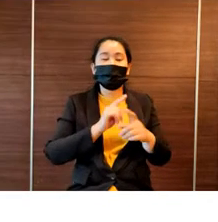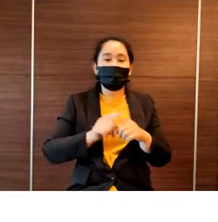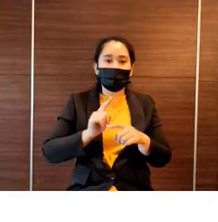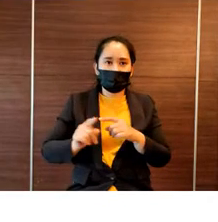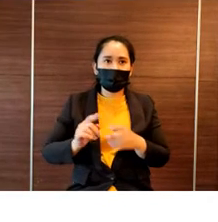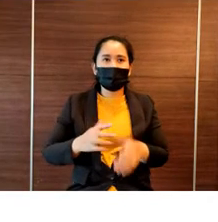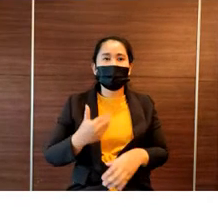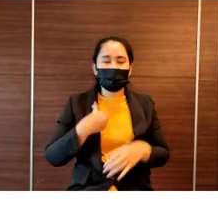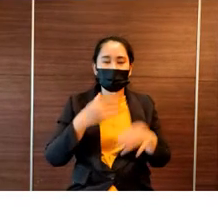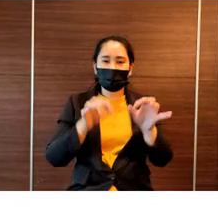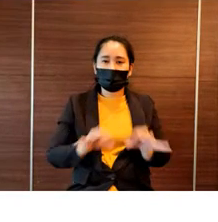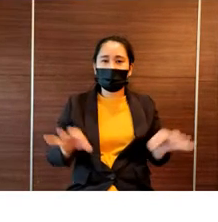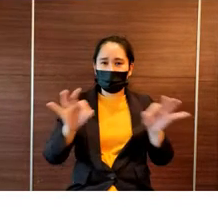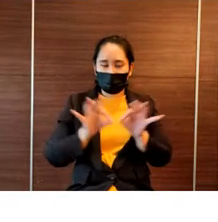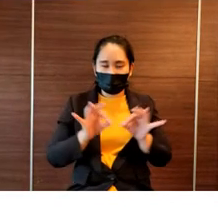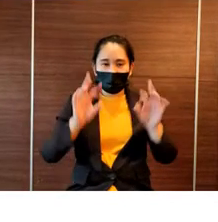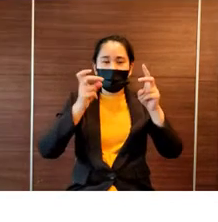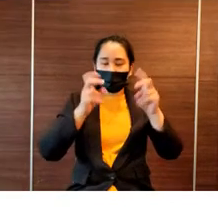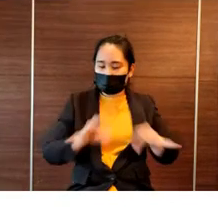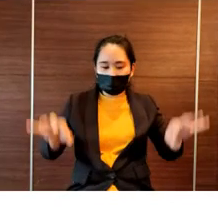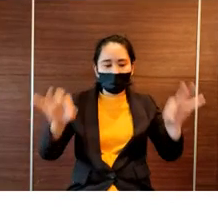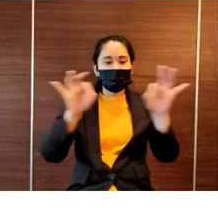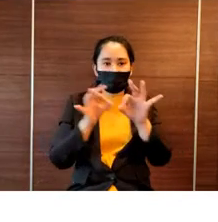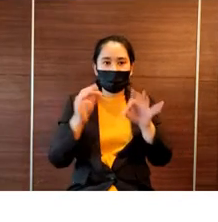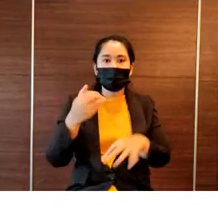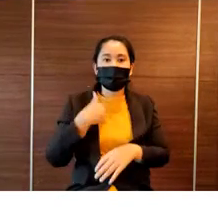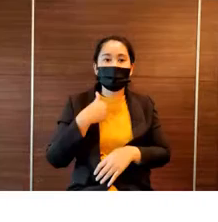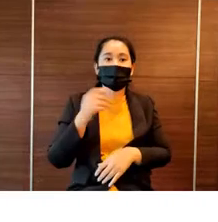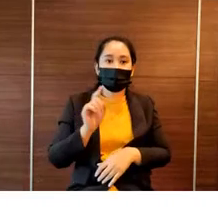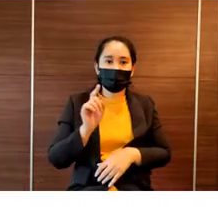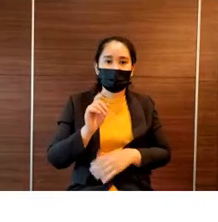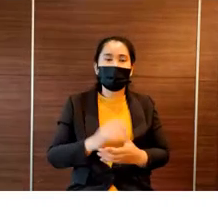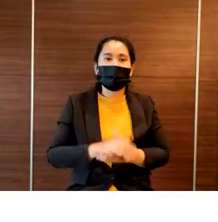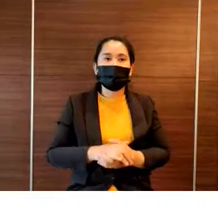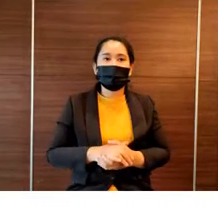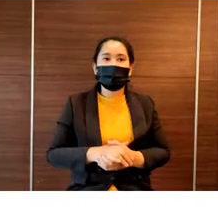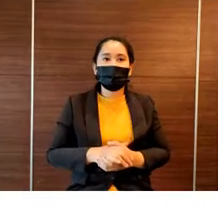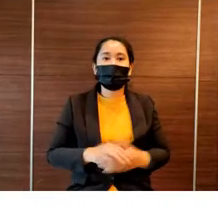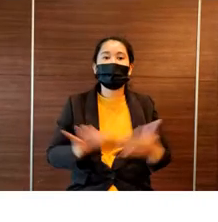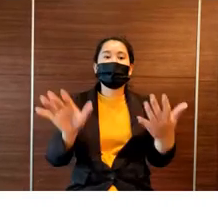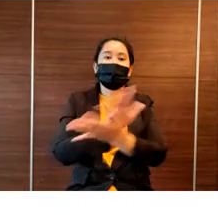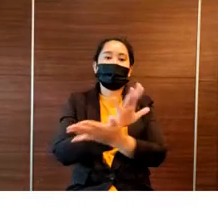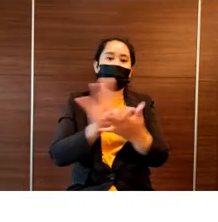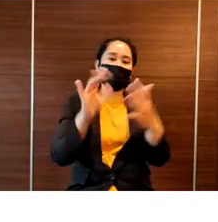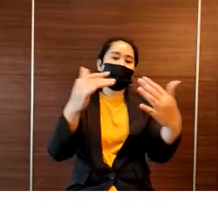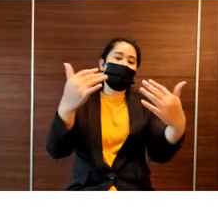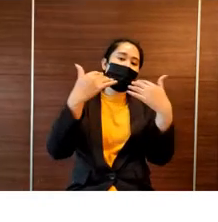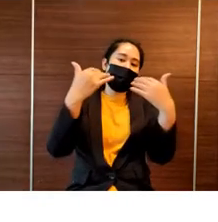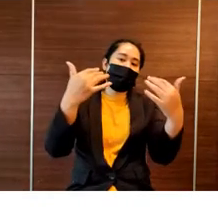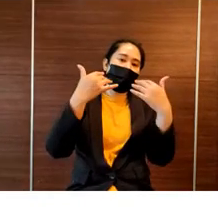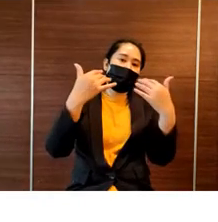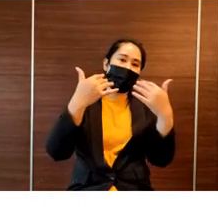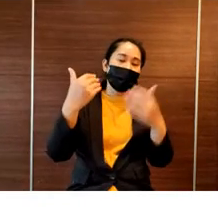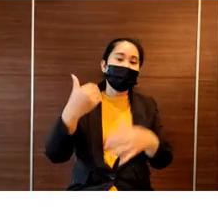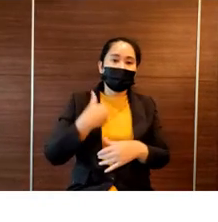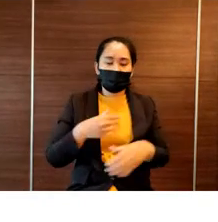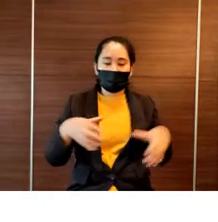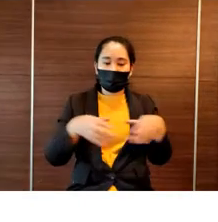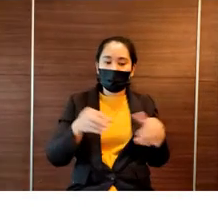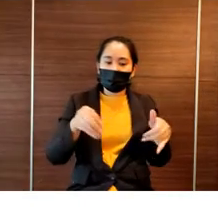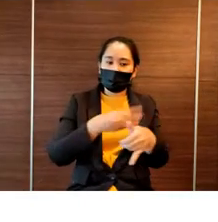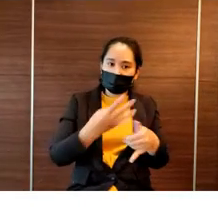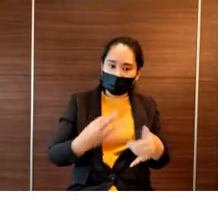องนึงที่ใหญ่ๆมากๆก้อนใหญ่ที่มันทับเราอยู่เนี่ยคือเรื่องของการตีตาจากสังคมทั้งต่อเรื่องเพศและต่อเรื่อง